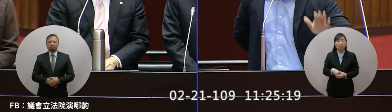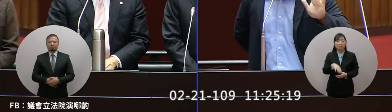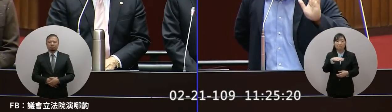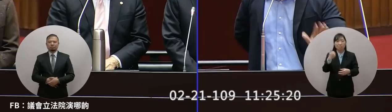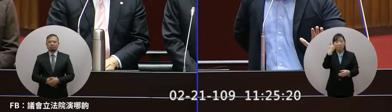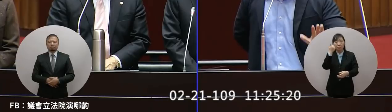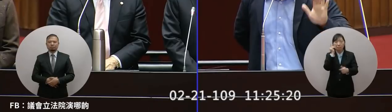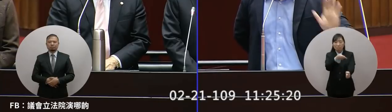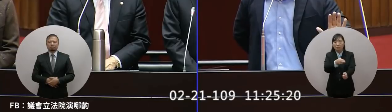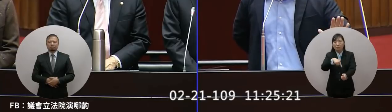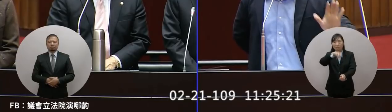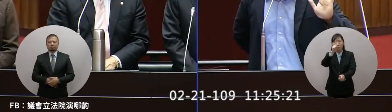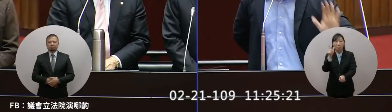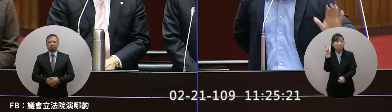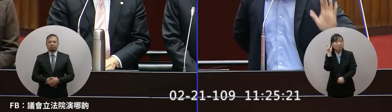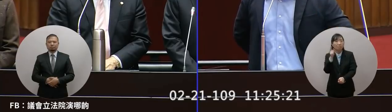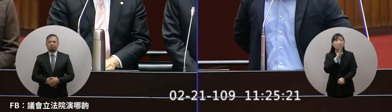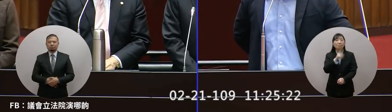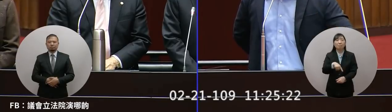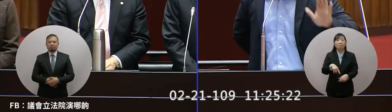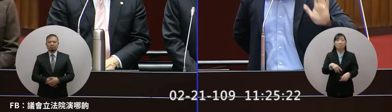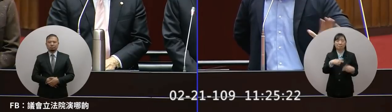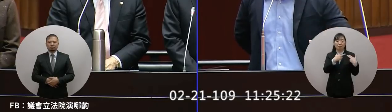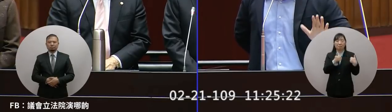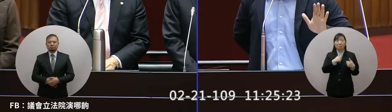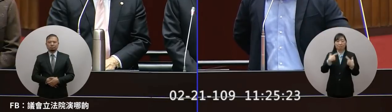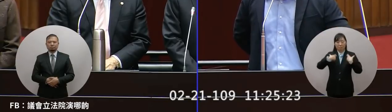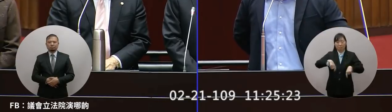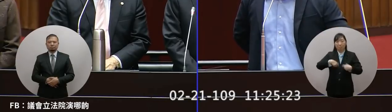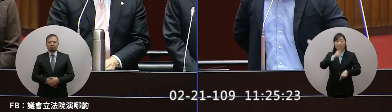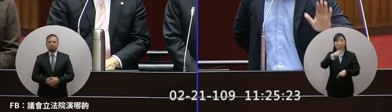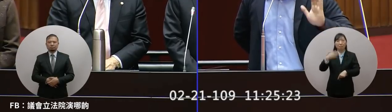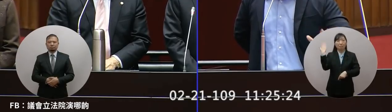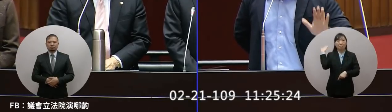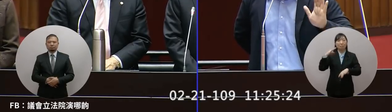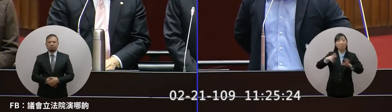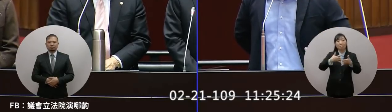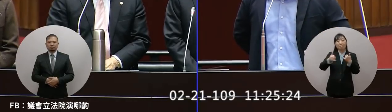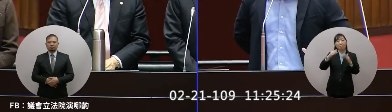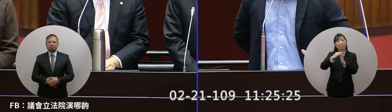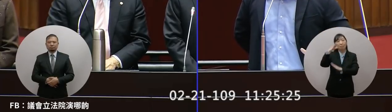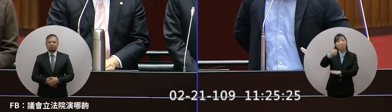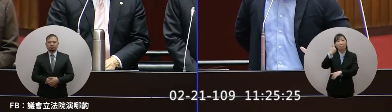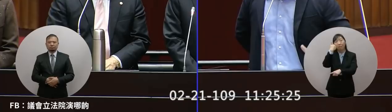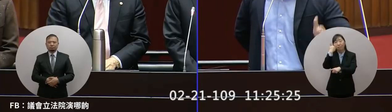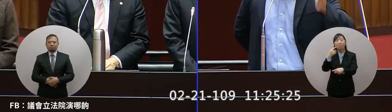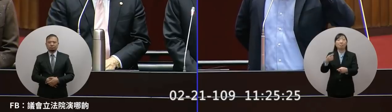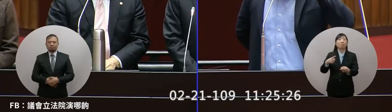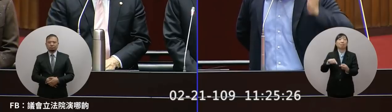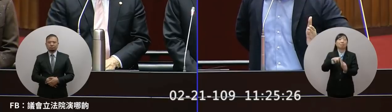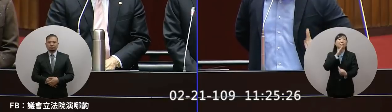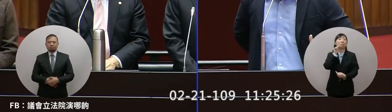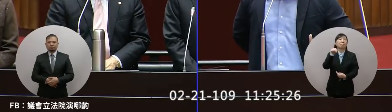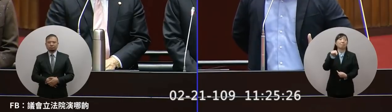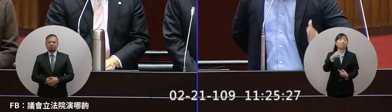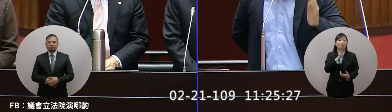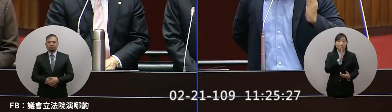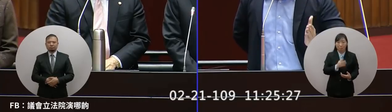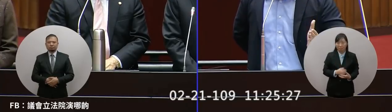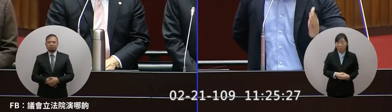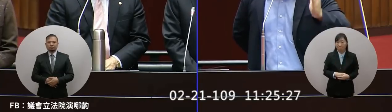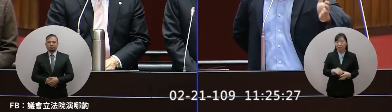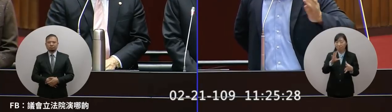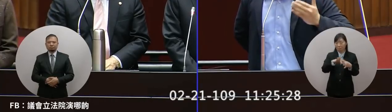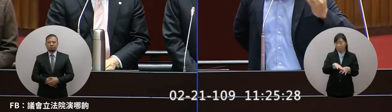听，是请蔡中强律师，他就提到当时的国安局长是谁，是非常清楚的嘛。所以是不是说